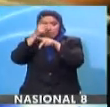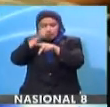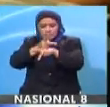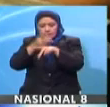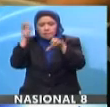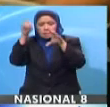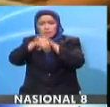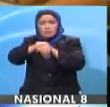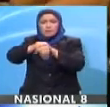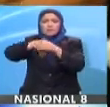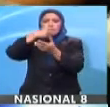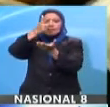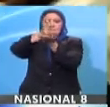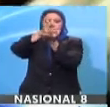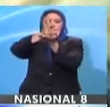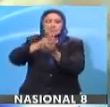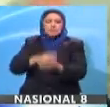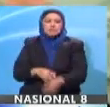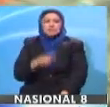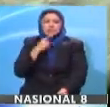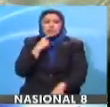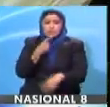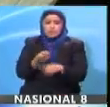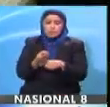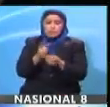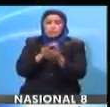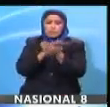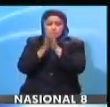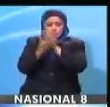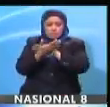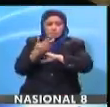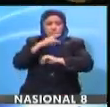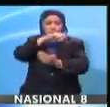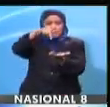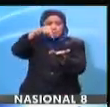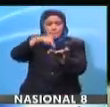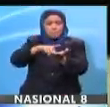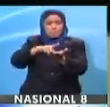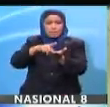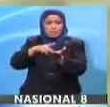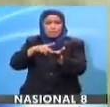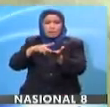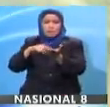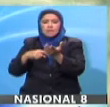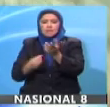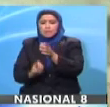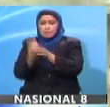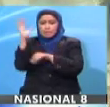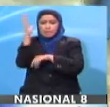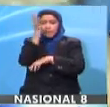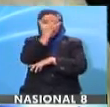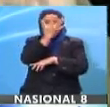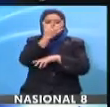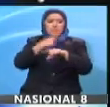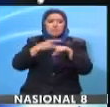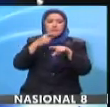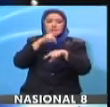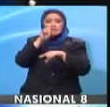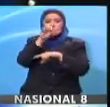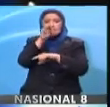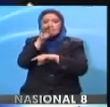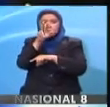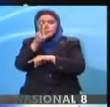CCTV taktik menjadikanus tanamanasan di buit tamb sebagai transik penyimpanan dadah sebel dipasarkan